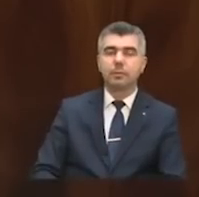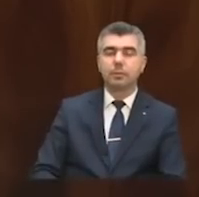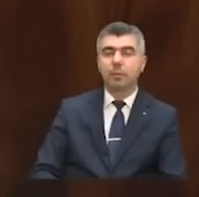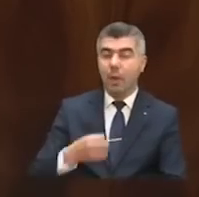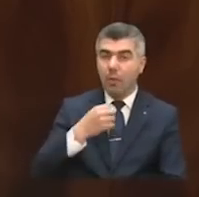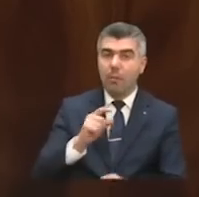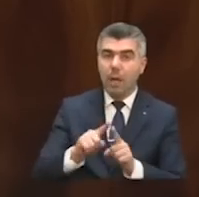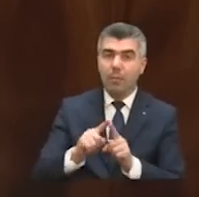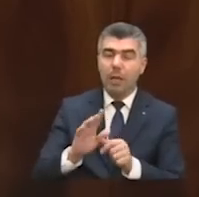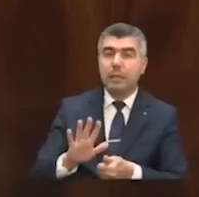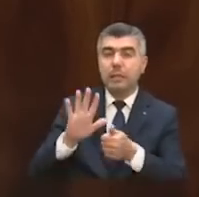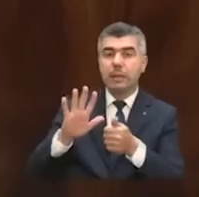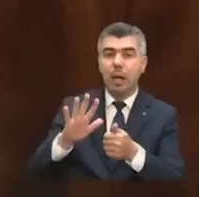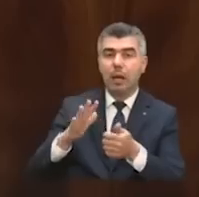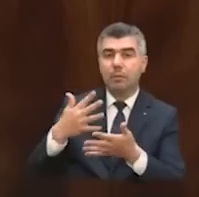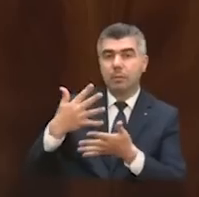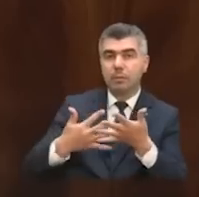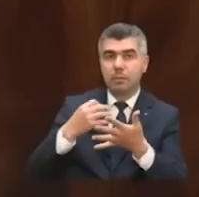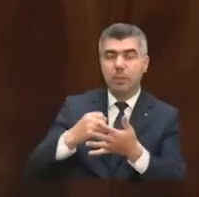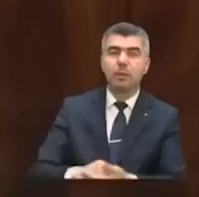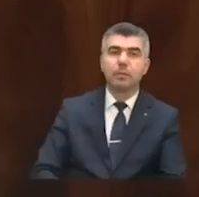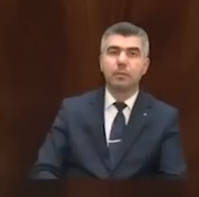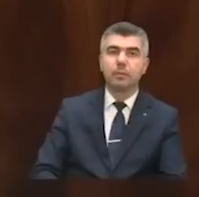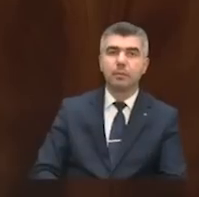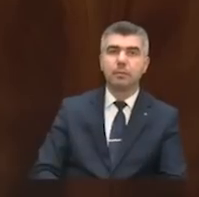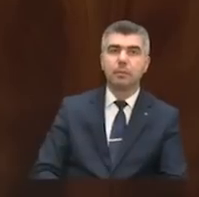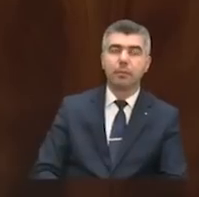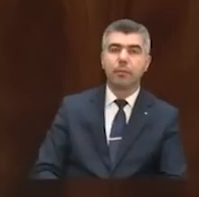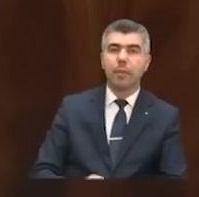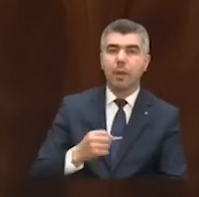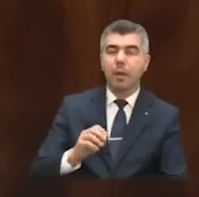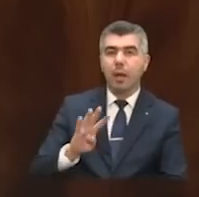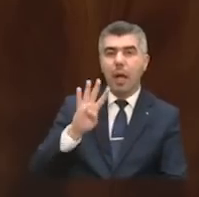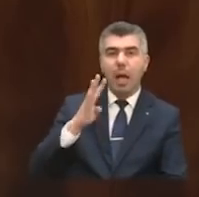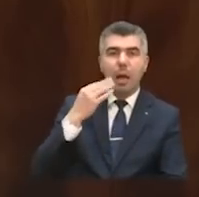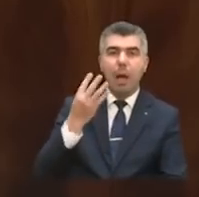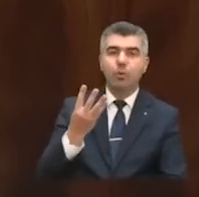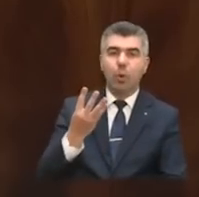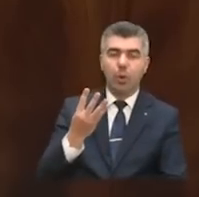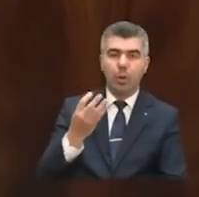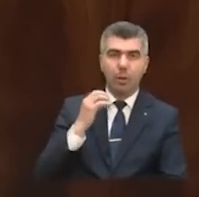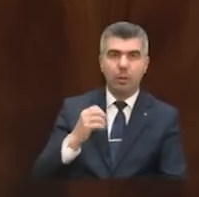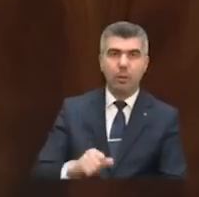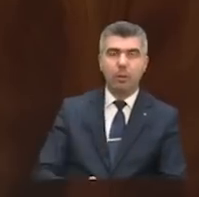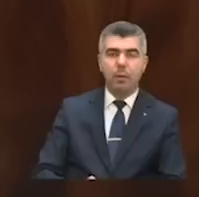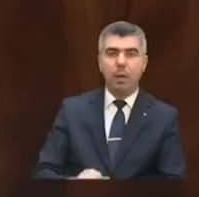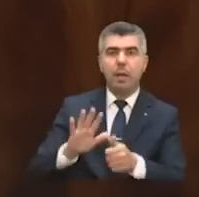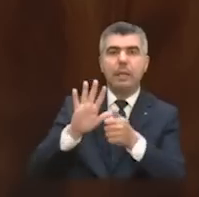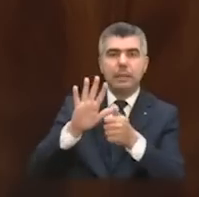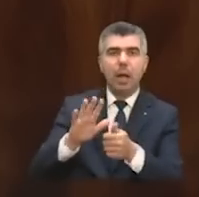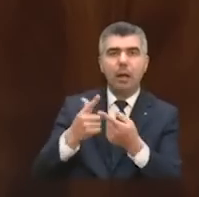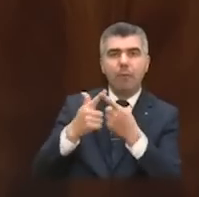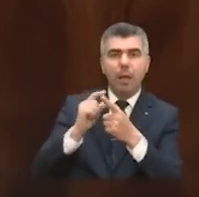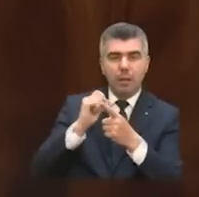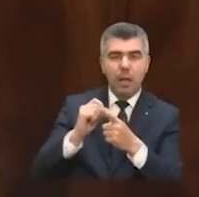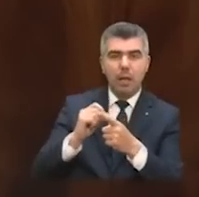دونك هاد السيكل فيه 6 ديال الدورات، 6 ديال لي سيسيون، كل دوره فيها 4 شهور، بلي غادي يدير 6 ديال الدورات ديال